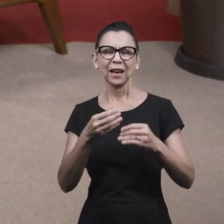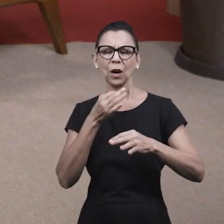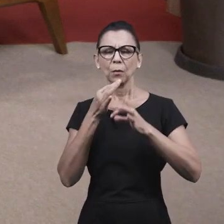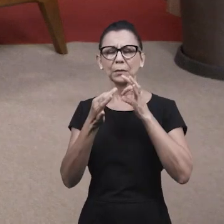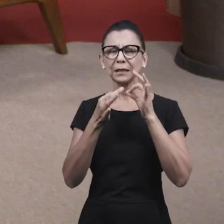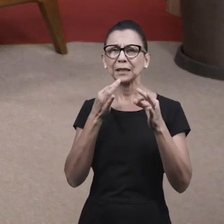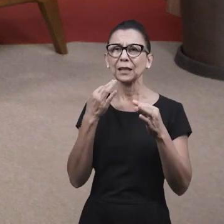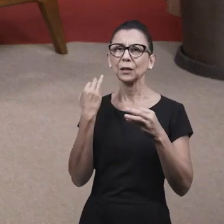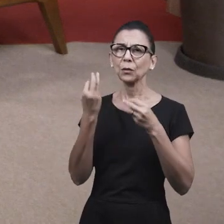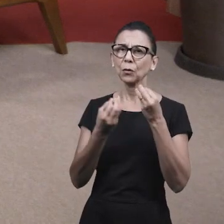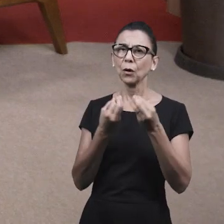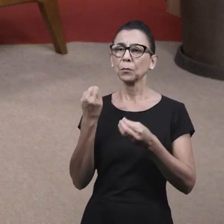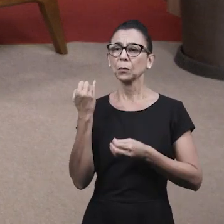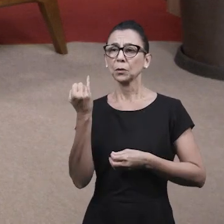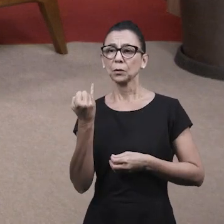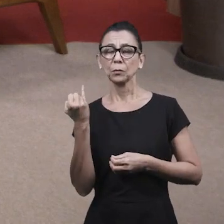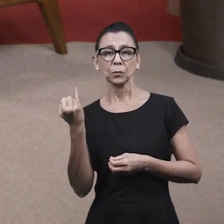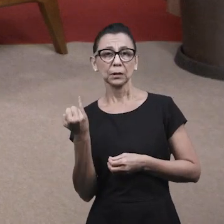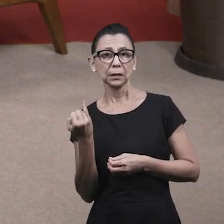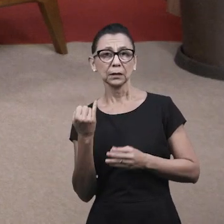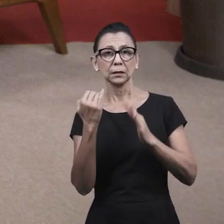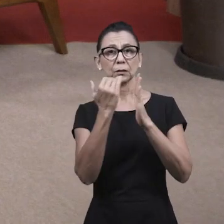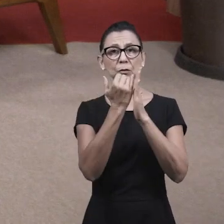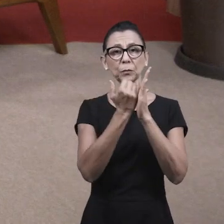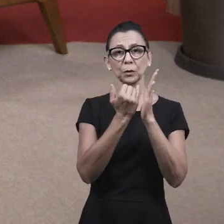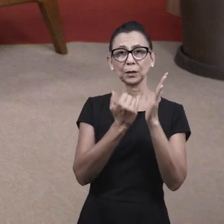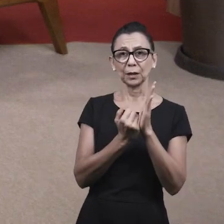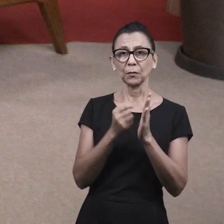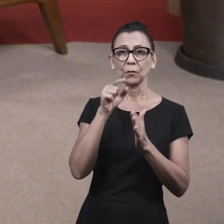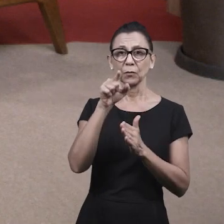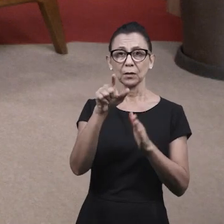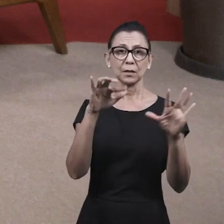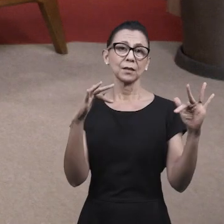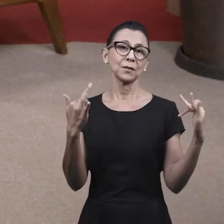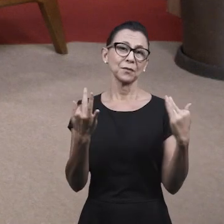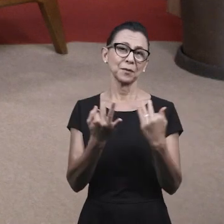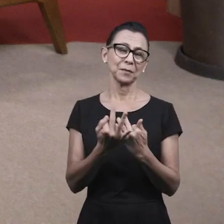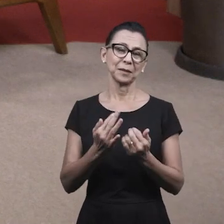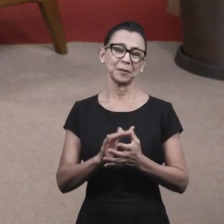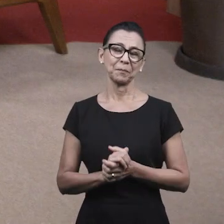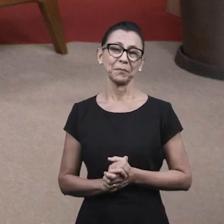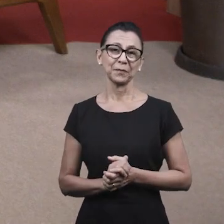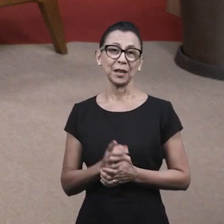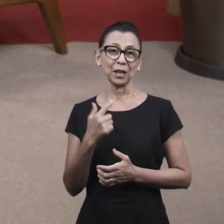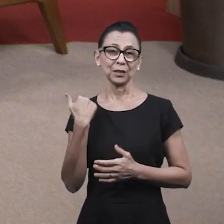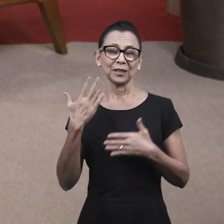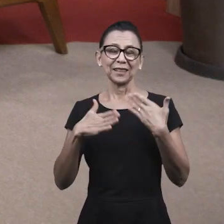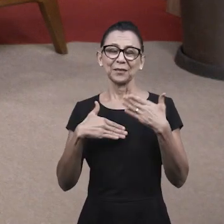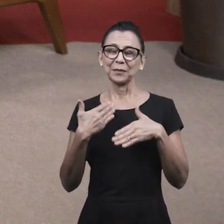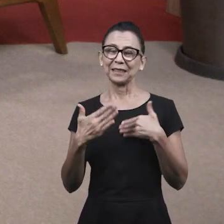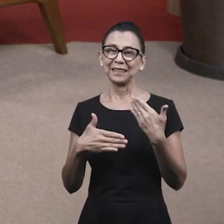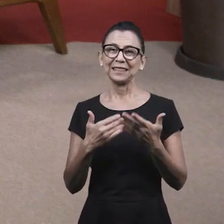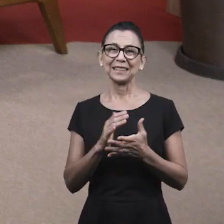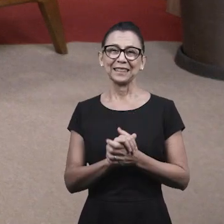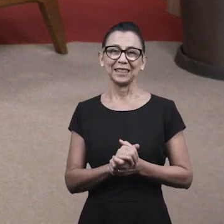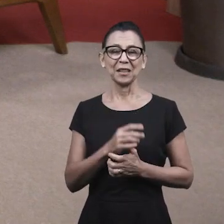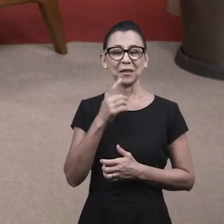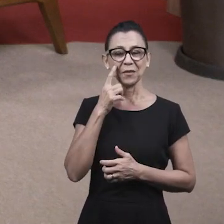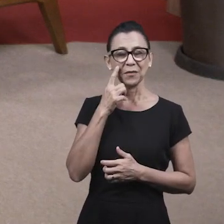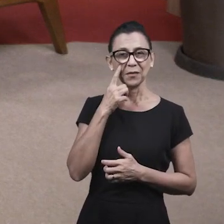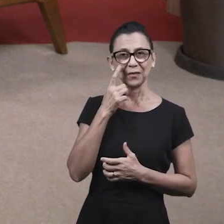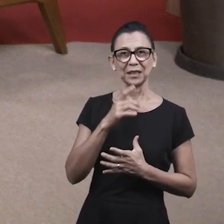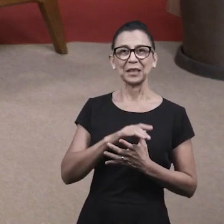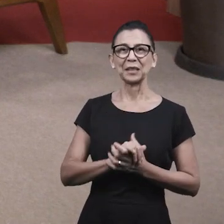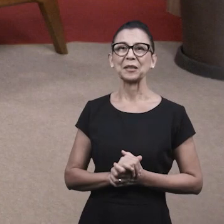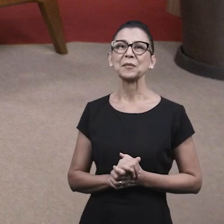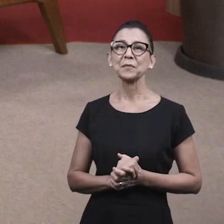donc envoyer un message en parlant sur l'importance de la formation pour vous, pour votre famille. Para nós receber e sempre que possível vamos ler aqui no